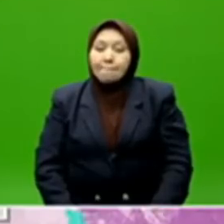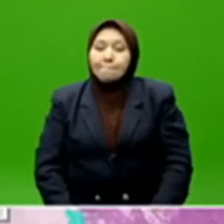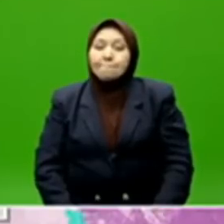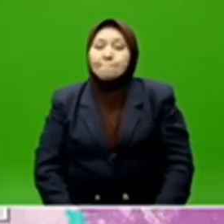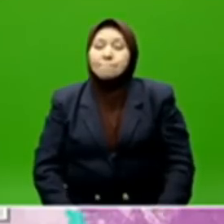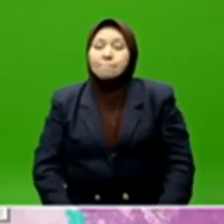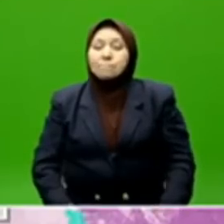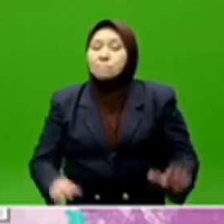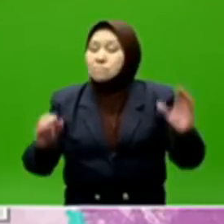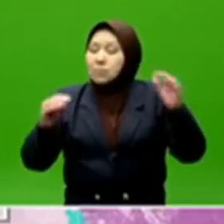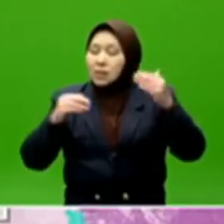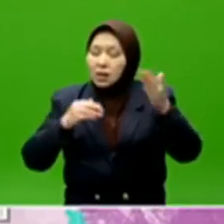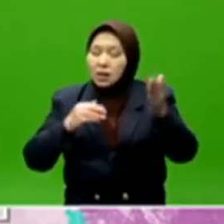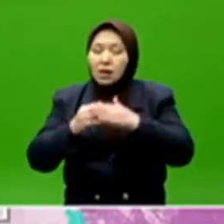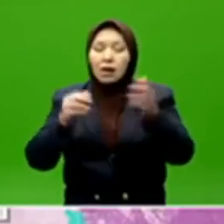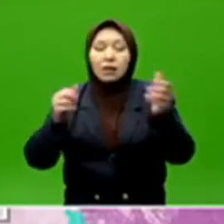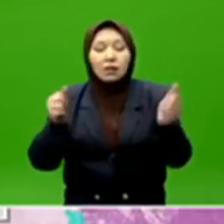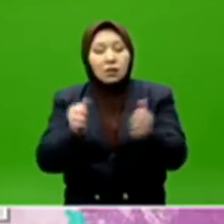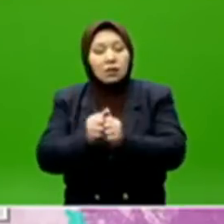Rabbana